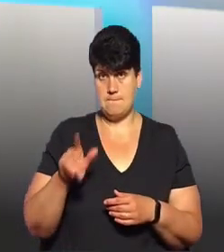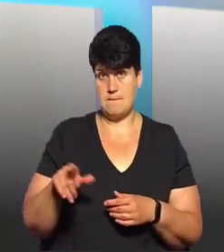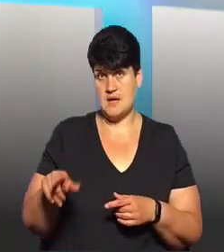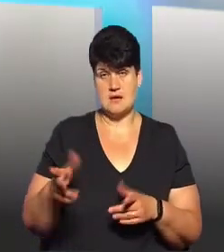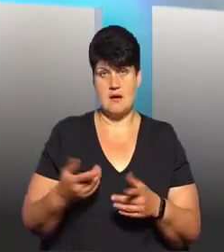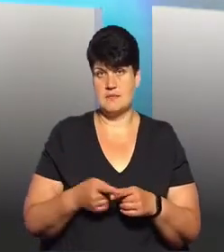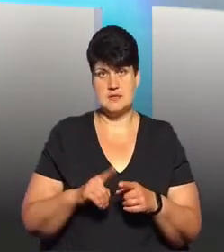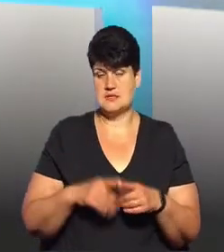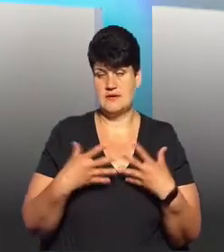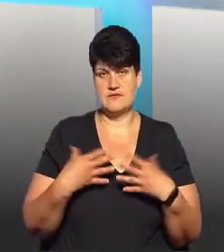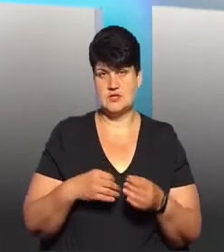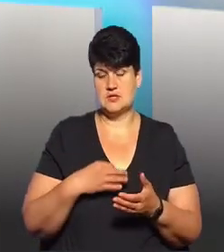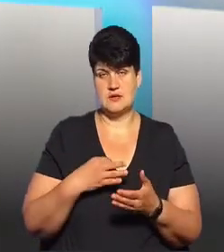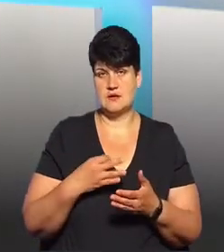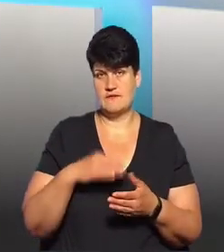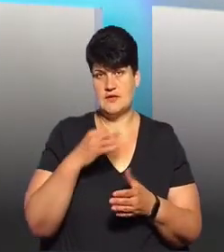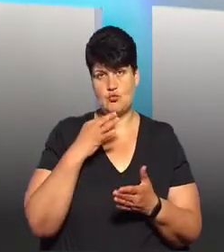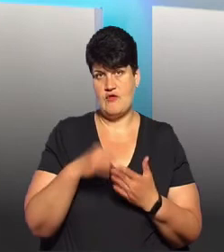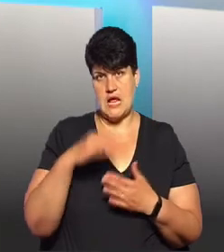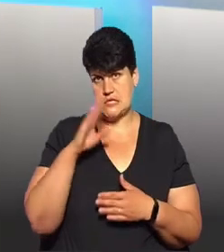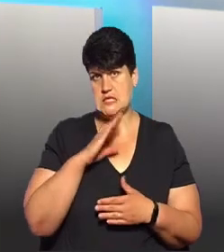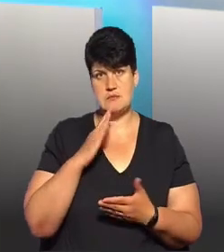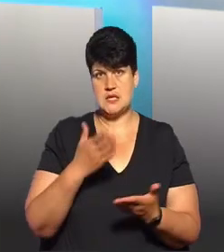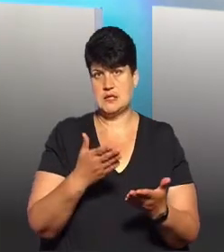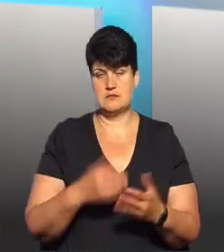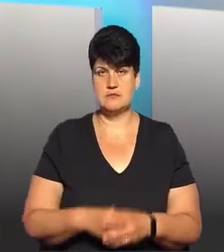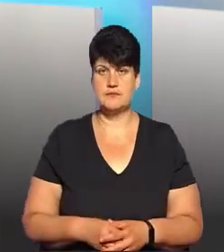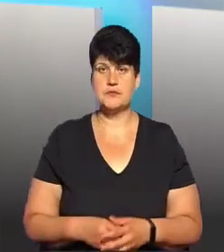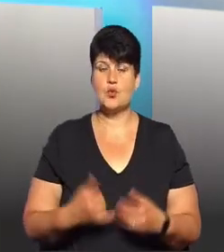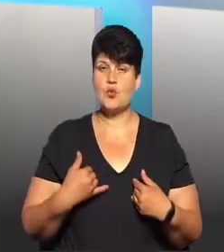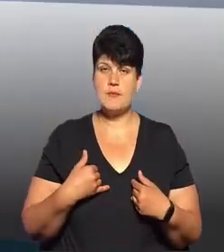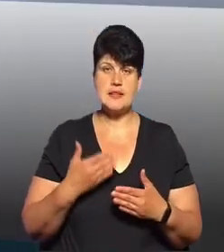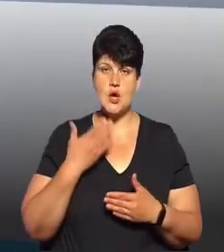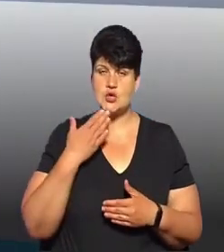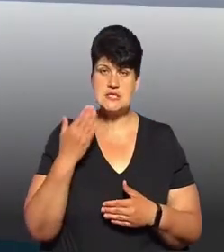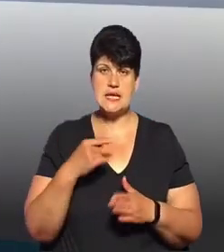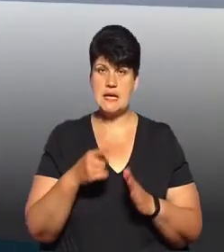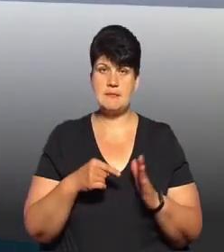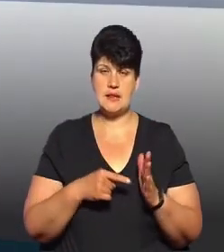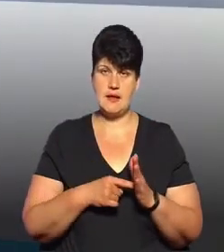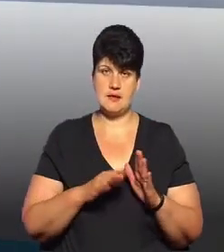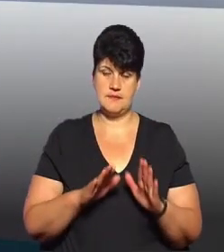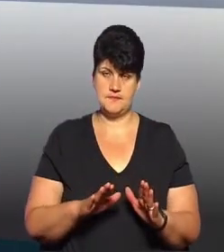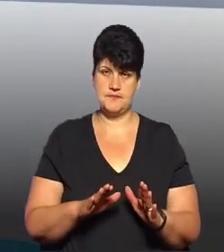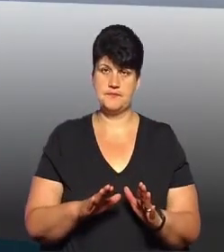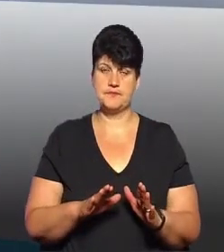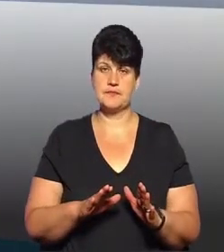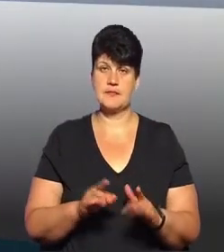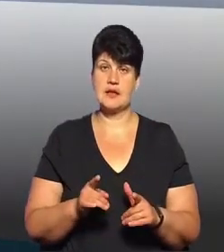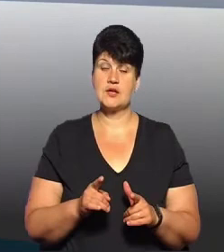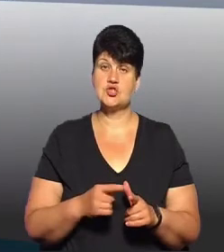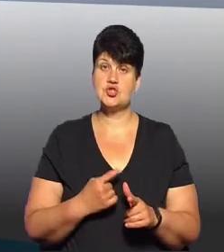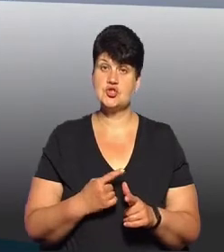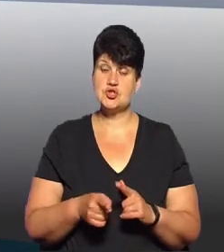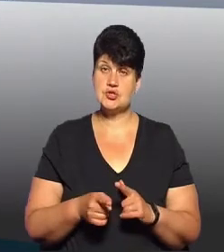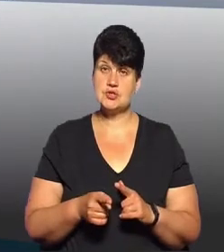відповідальність абсолютно батьків іде. Окей, в мене останнє таке напівфілософське запитання. Чи... От іноді